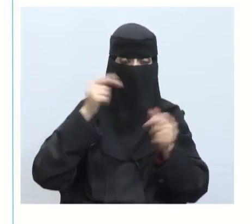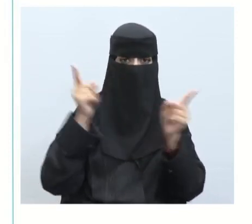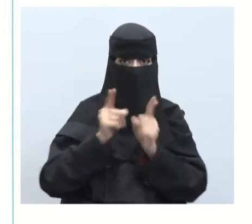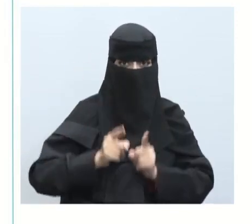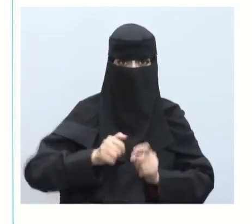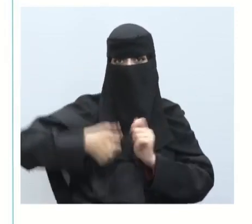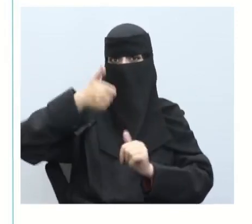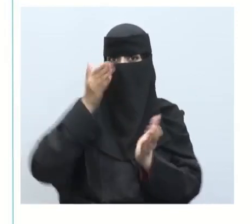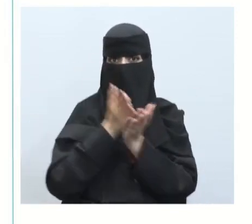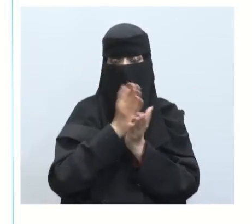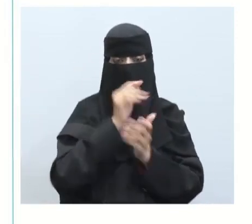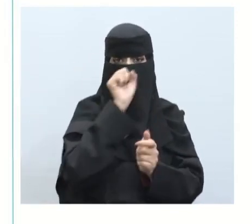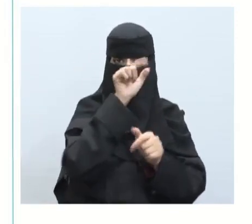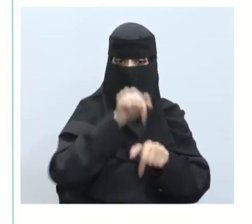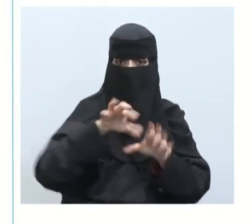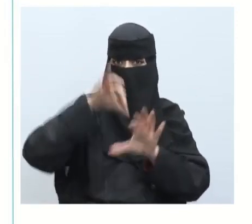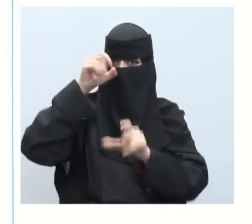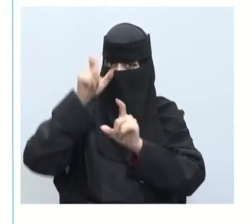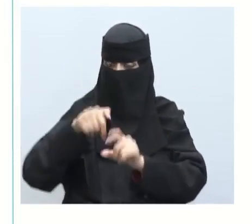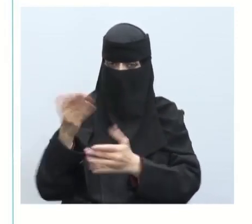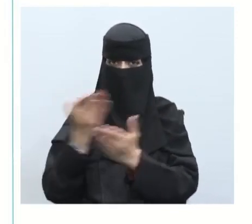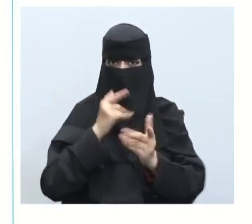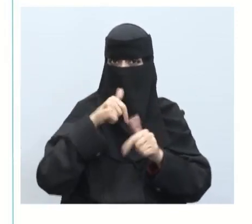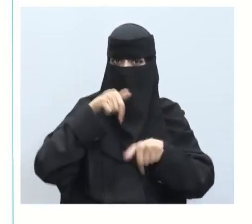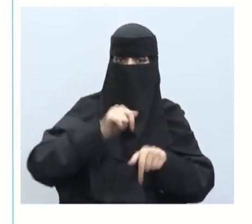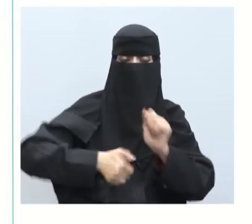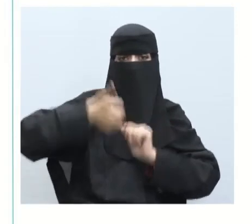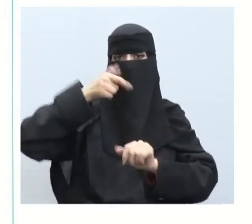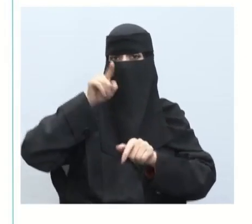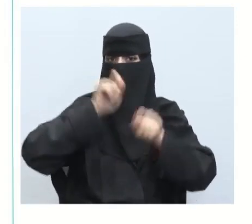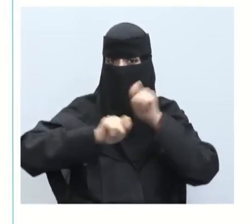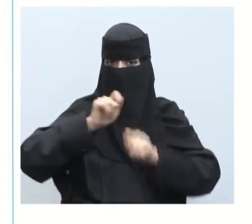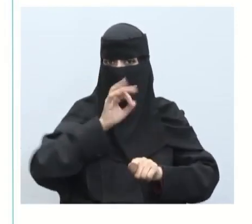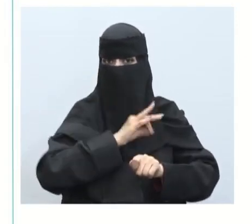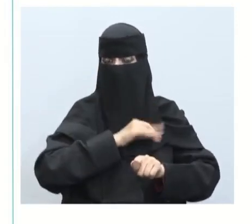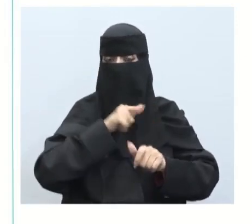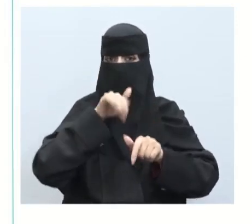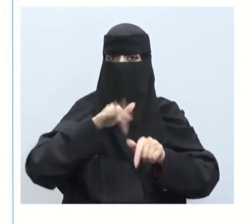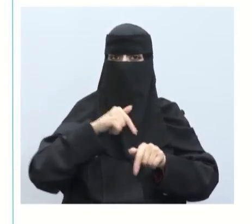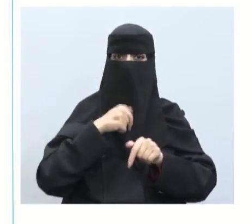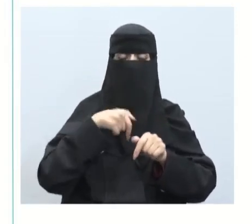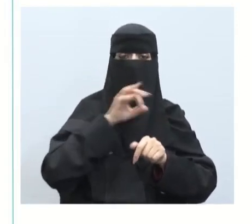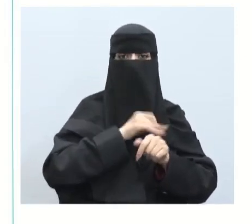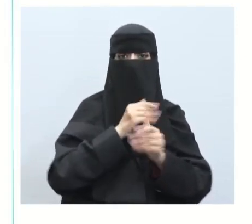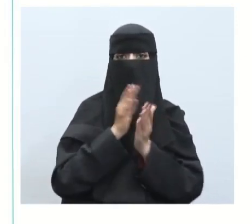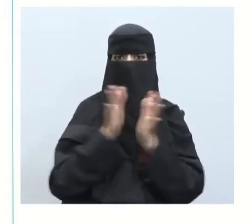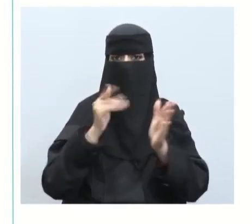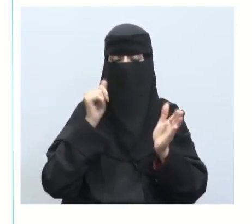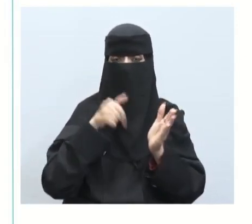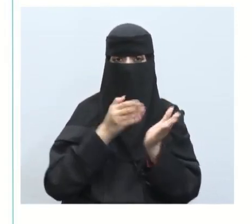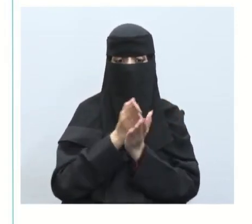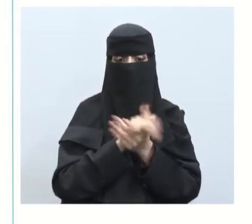الطرائق لتخصيص الموارد لدينا موارد كيف نوظفها افضل بافضل طريقه وبالتالي نستفيد منها